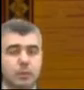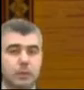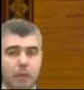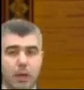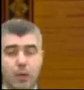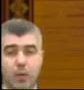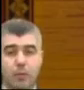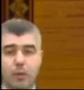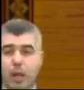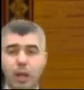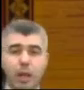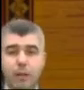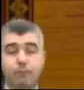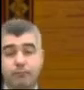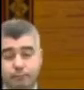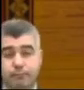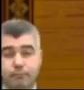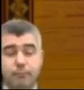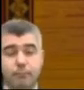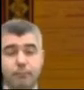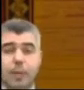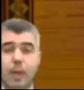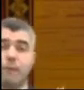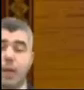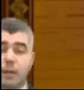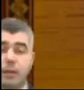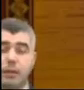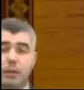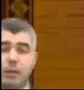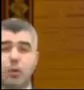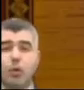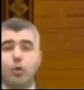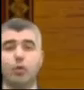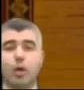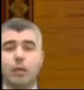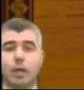أنا دعوت إلى وقف